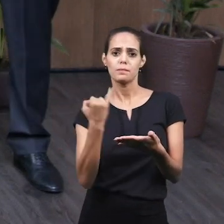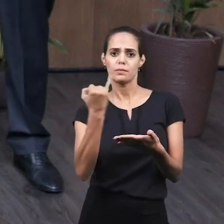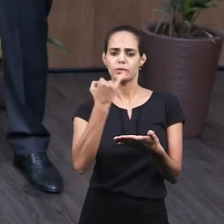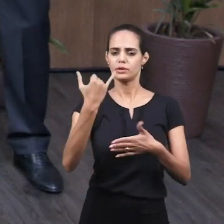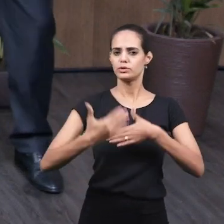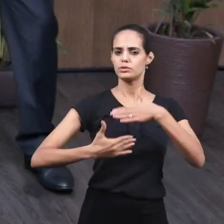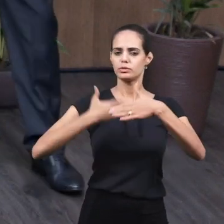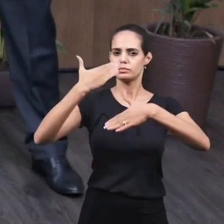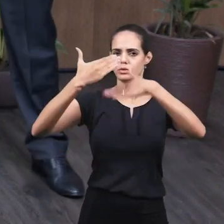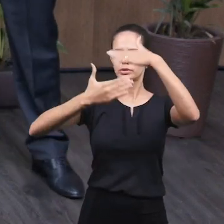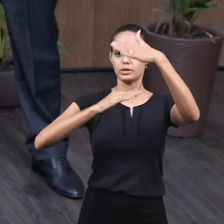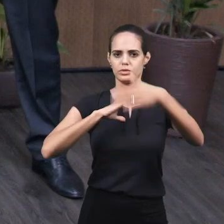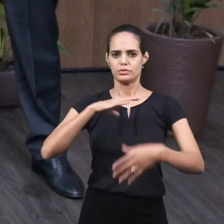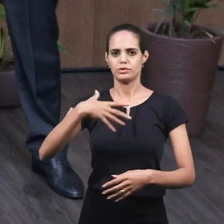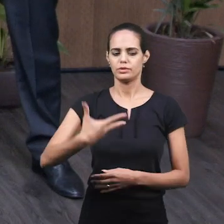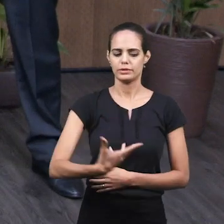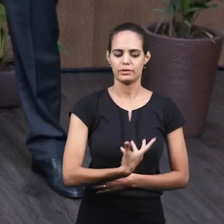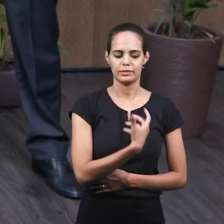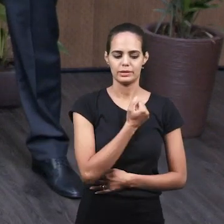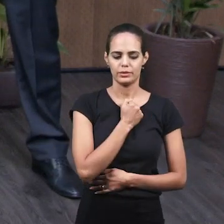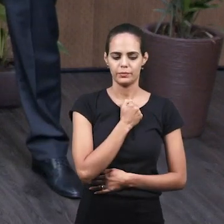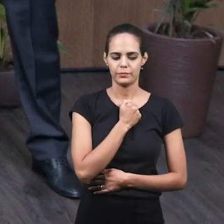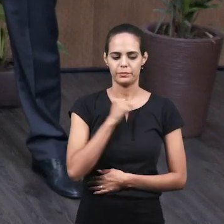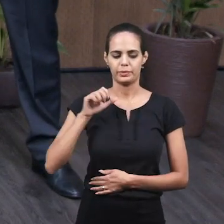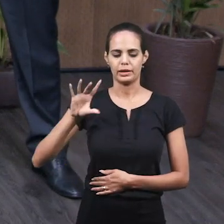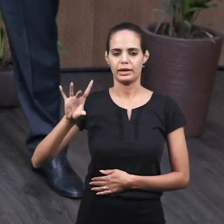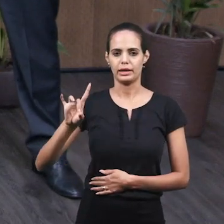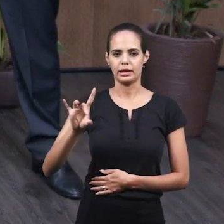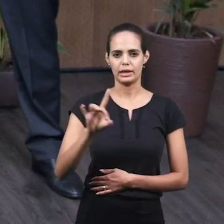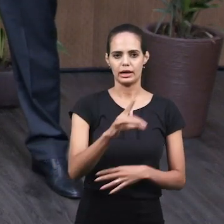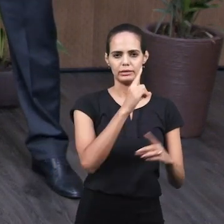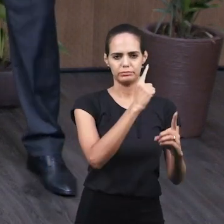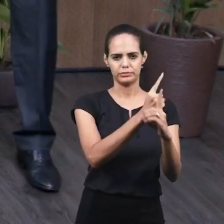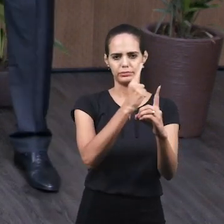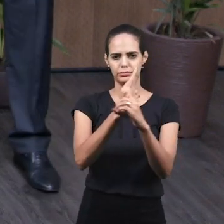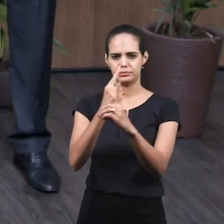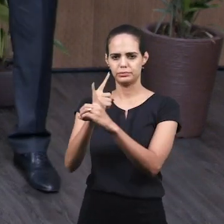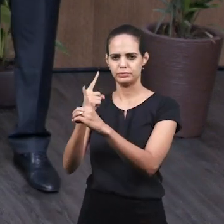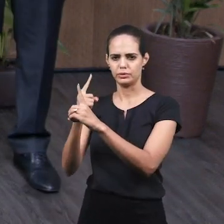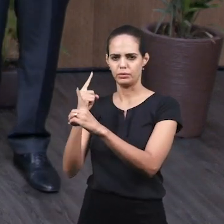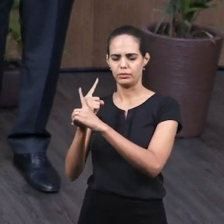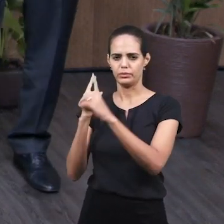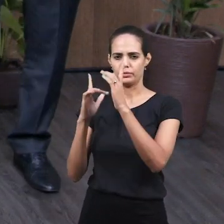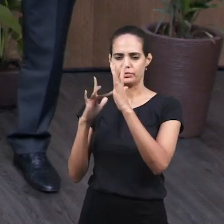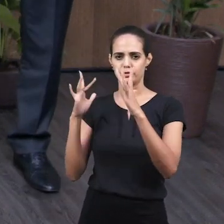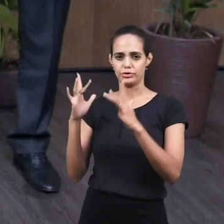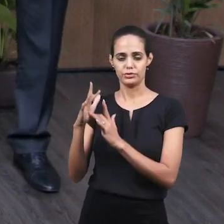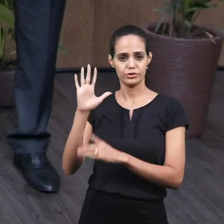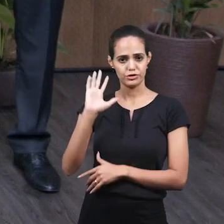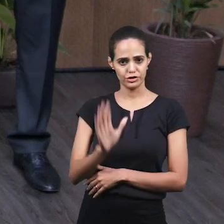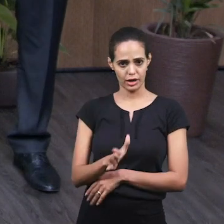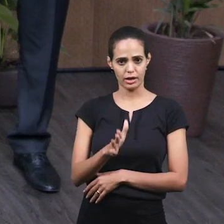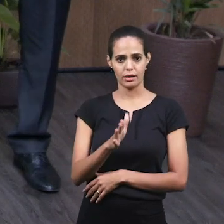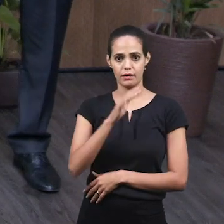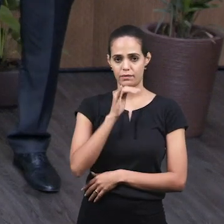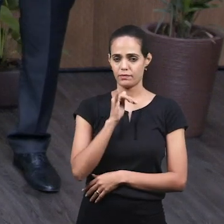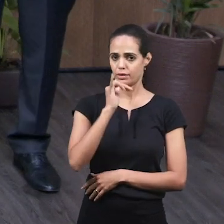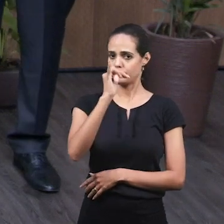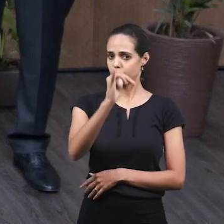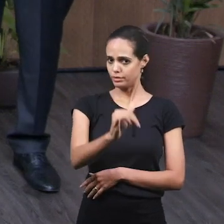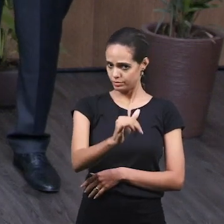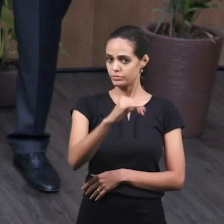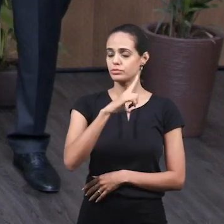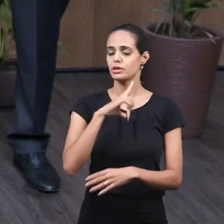salut. Et chaque rencontre avec le Seigneur Jésus, comme nous avons déjà cité, apporte les